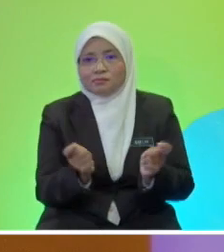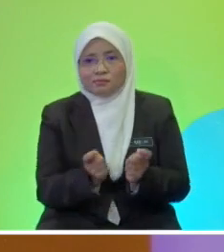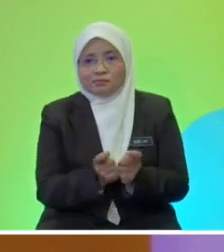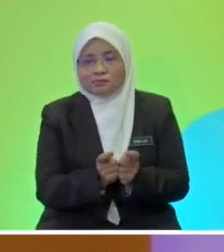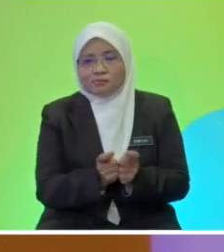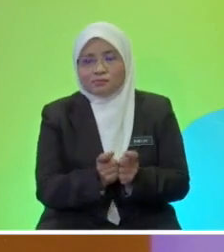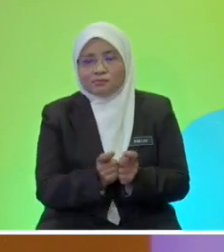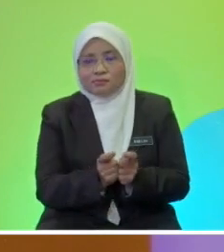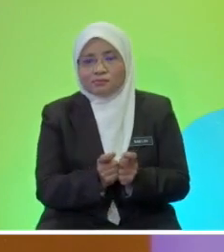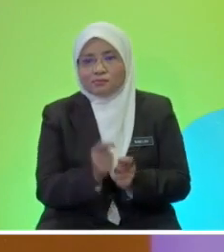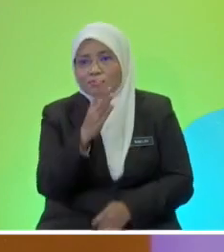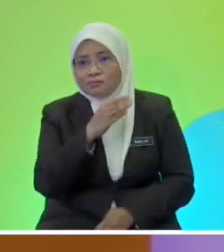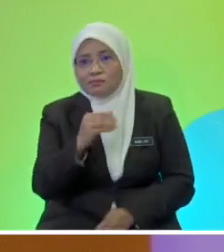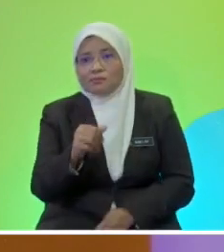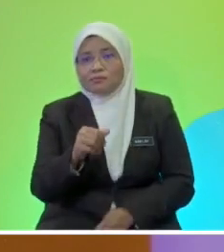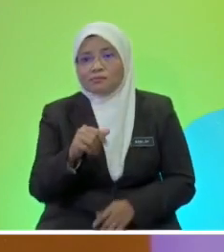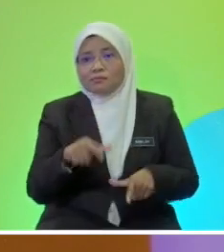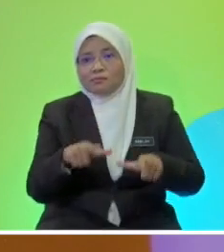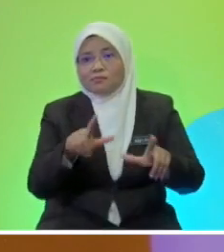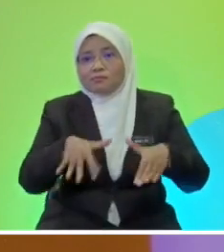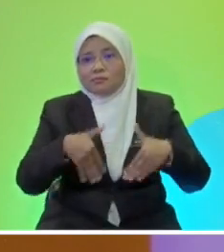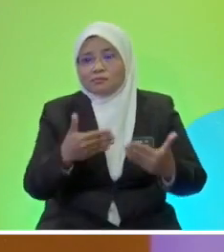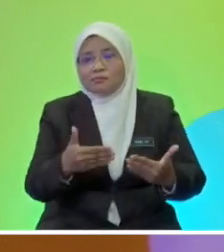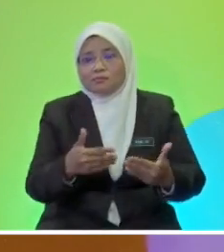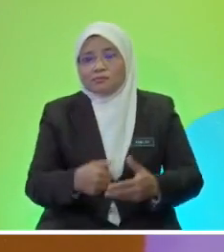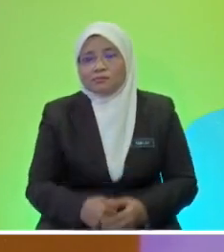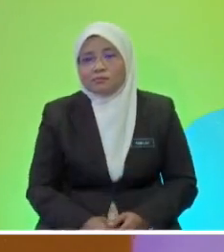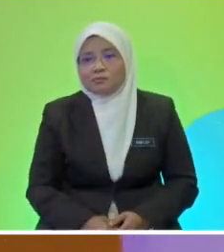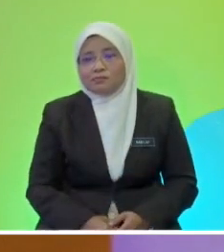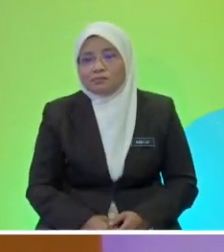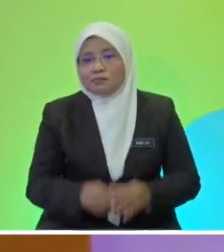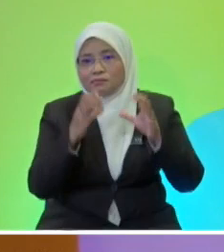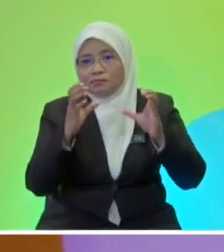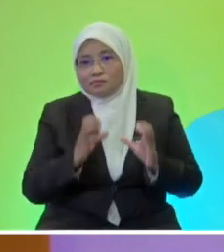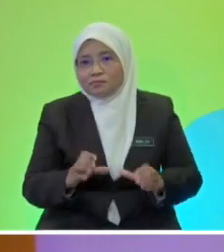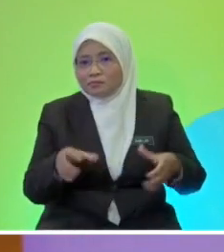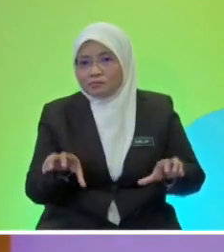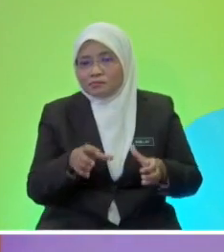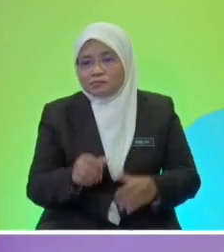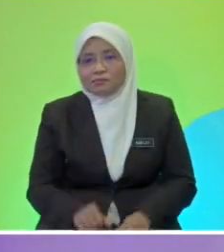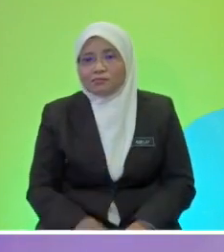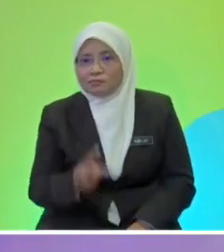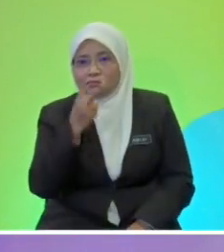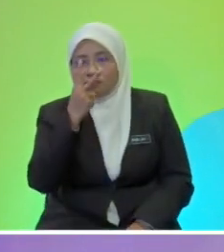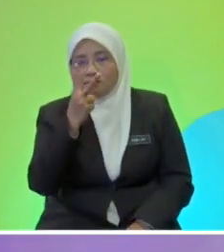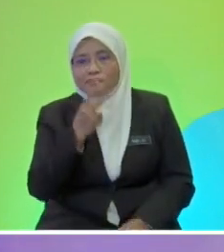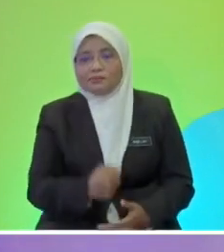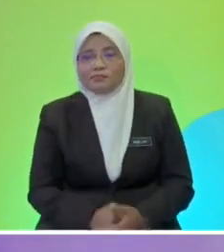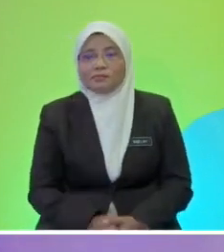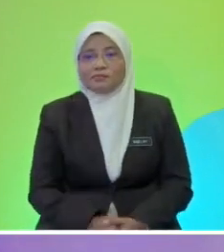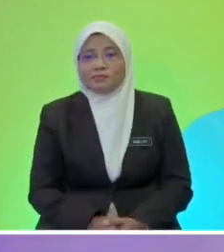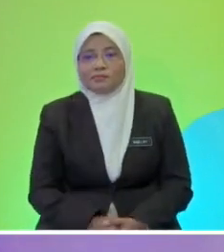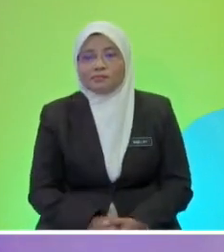bagaimana kaidah ini dijalankan Oke kita ada yang pertama berkenaan dengan Xiaomi di